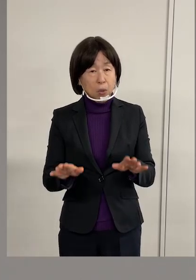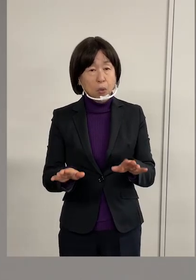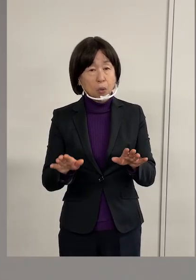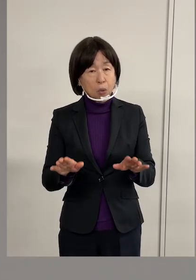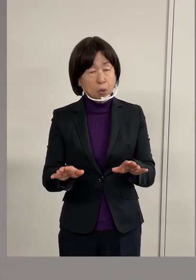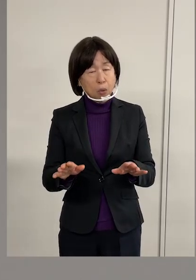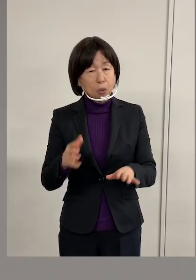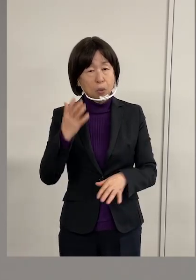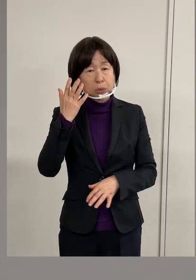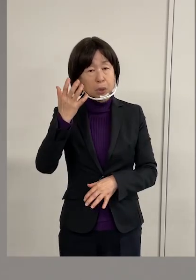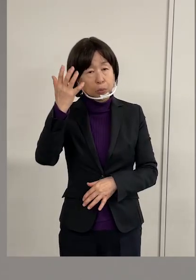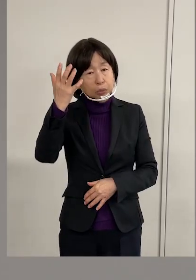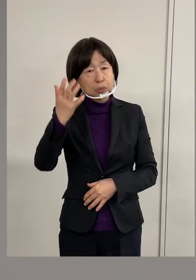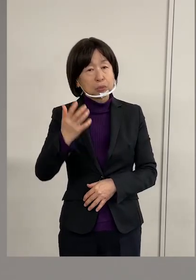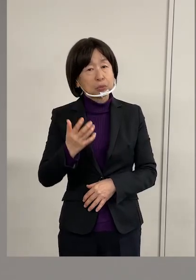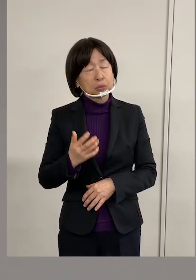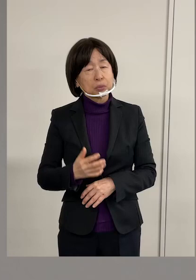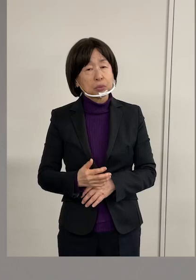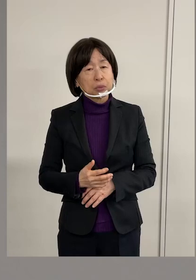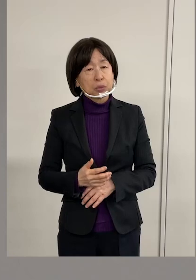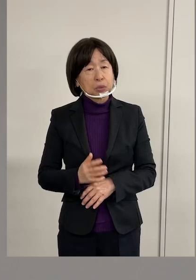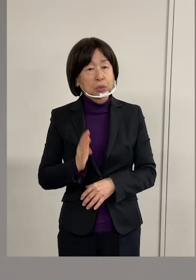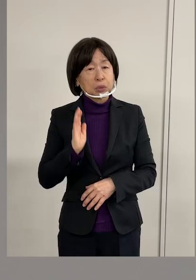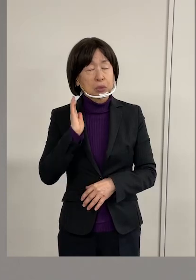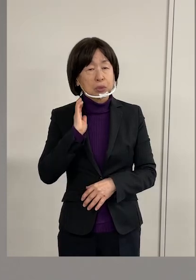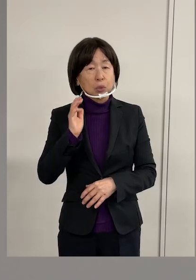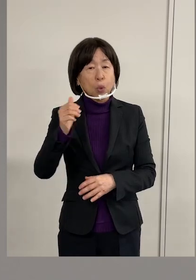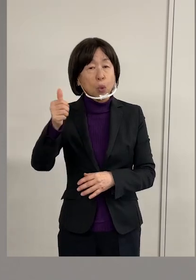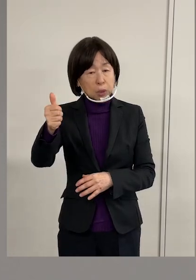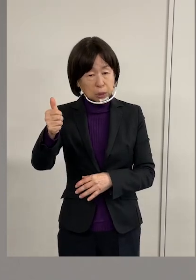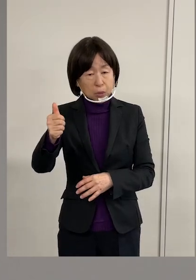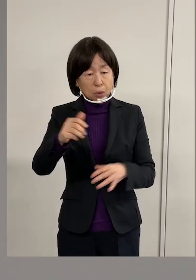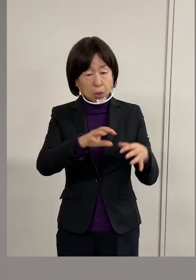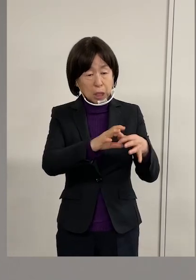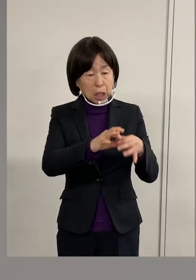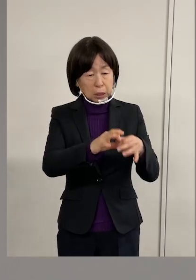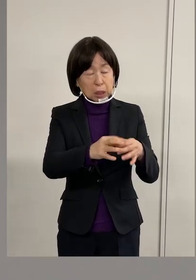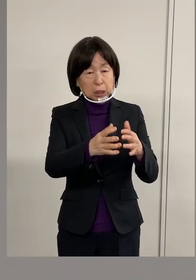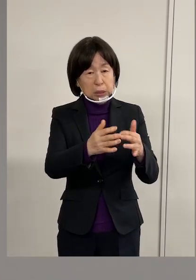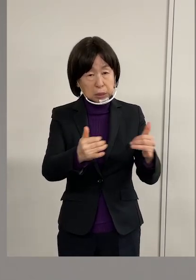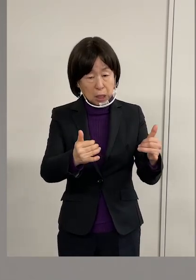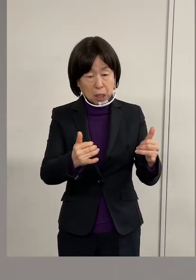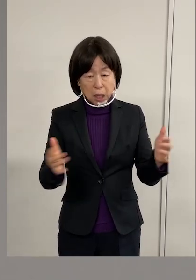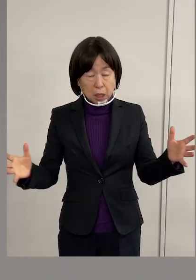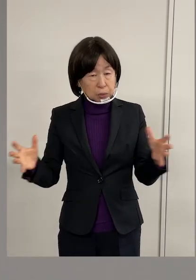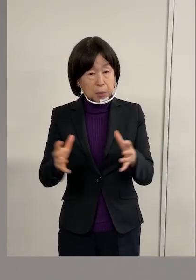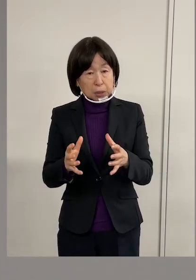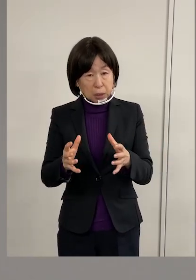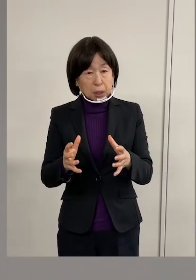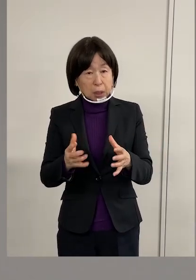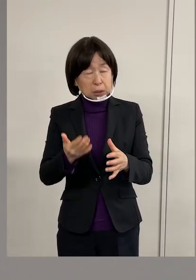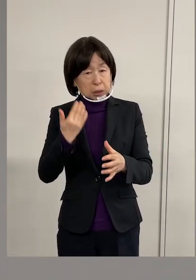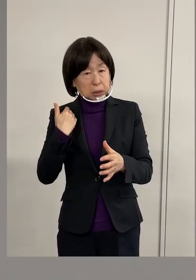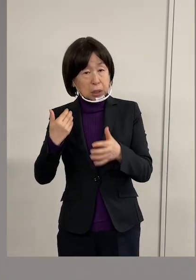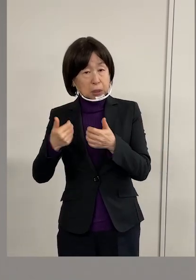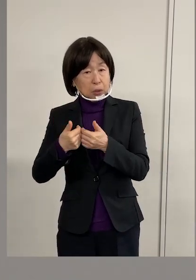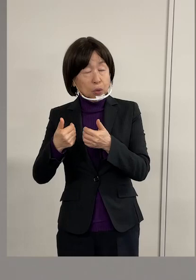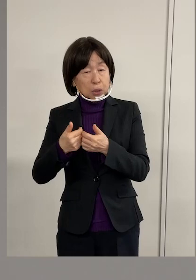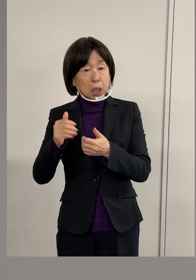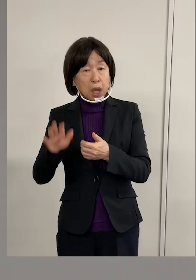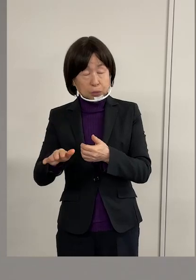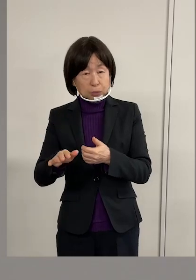多分総理と、関係閣僚が集まって少し事前協議をすると思いますが、